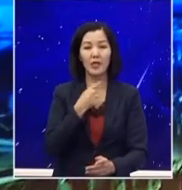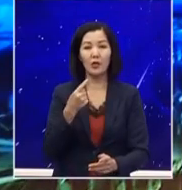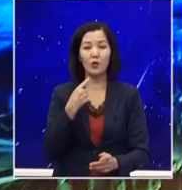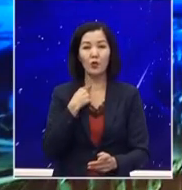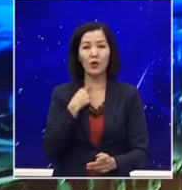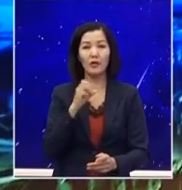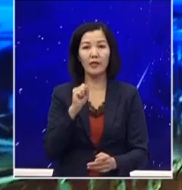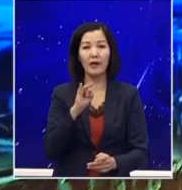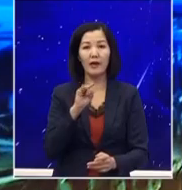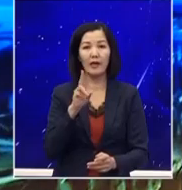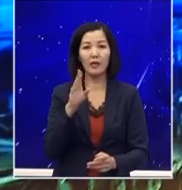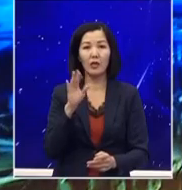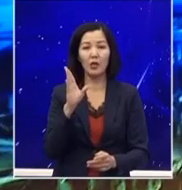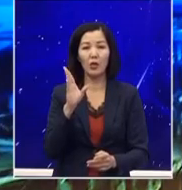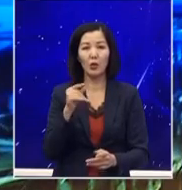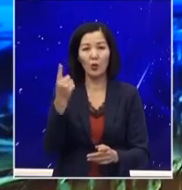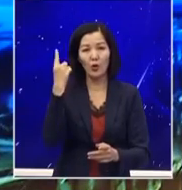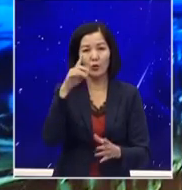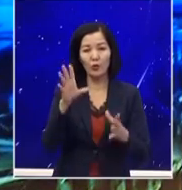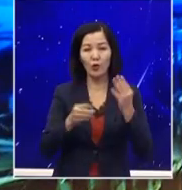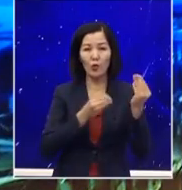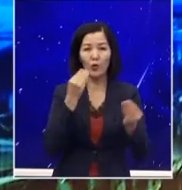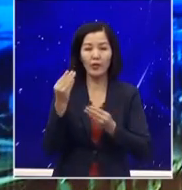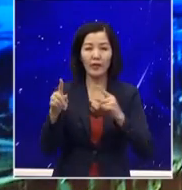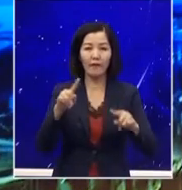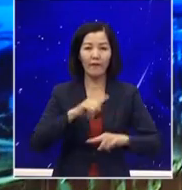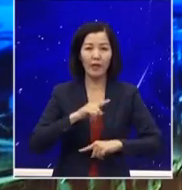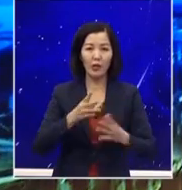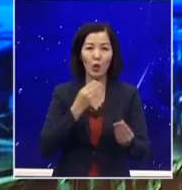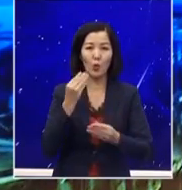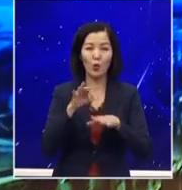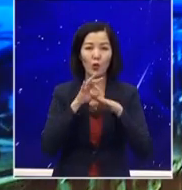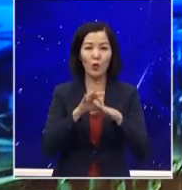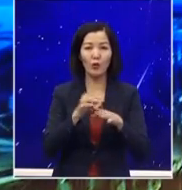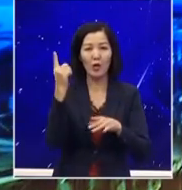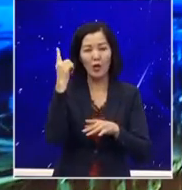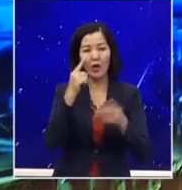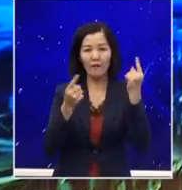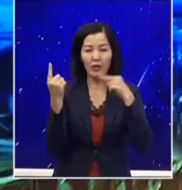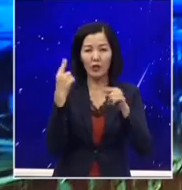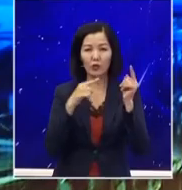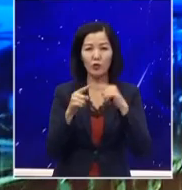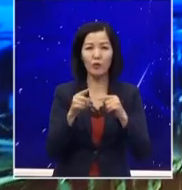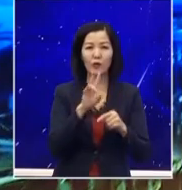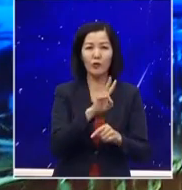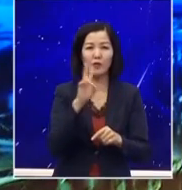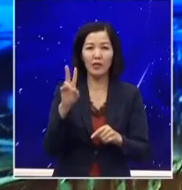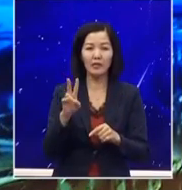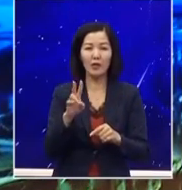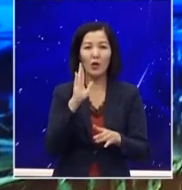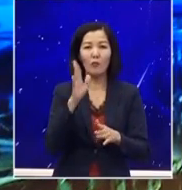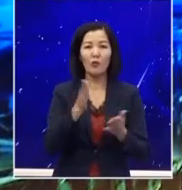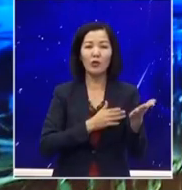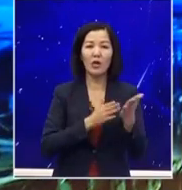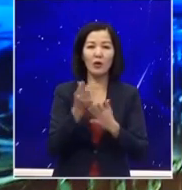Талдықорғанда IQ дода зияткерлік ойындарының финалдық ойыны өтті. Бұл авторлық жоба. Елбасы Нұрсұлтан Әбішұлы Назарбаевтың